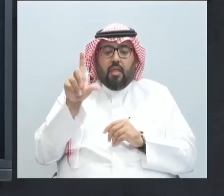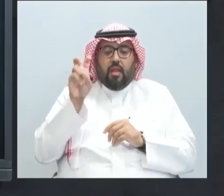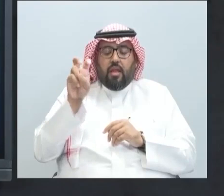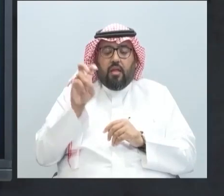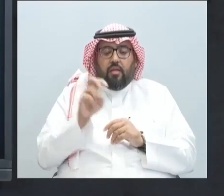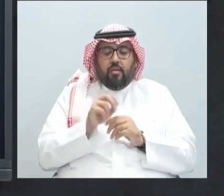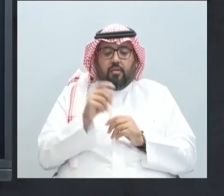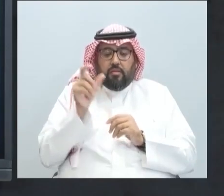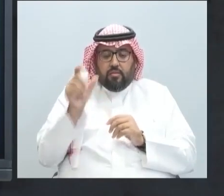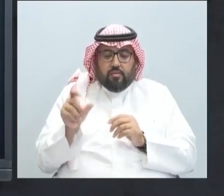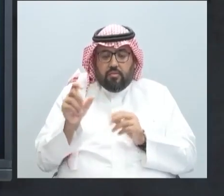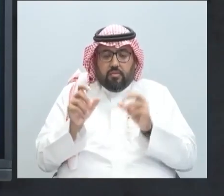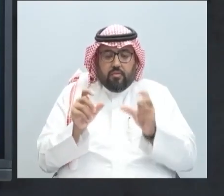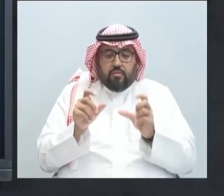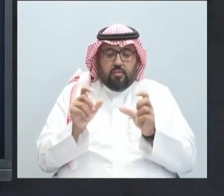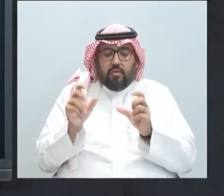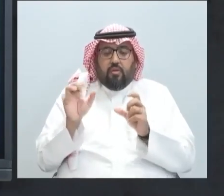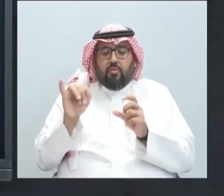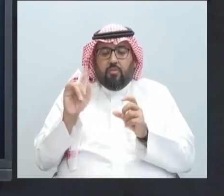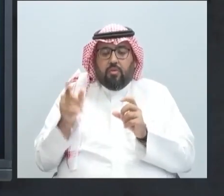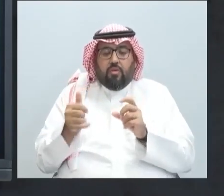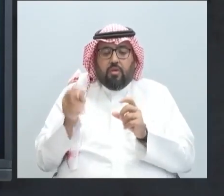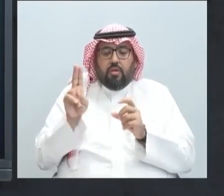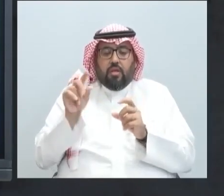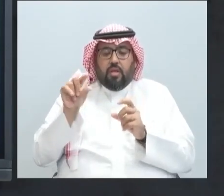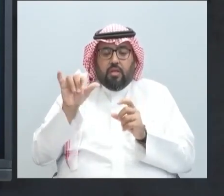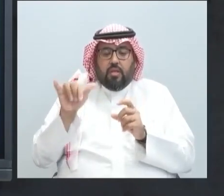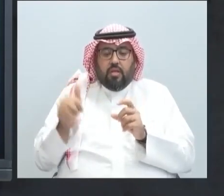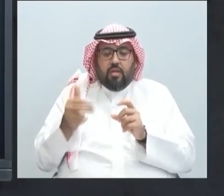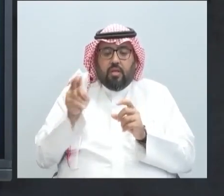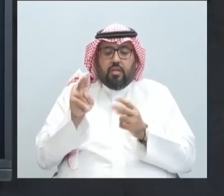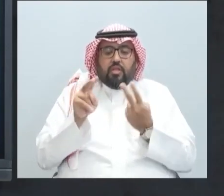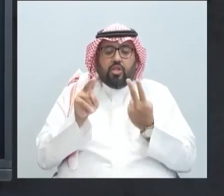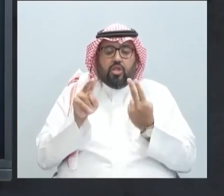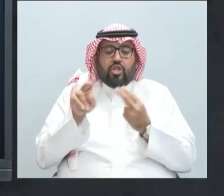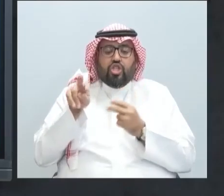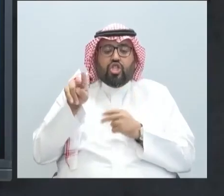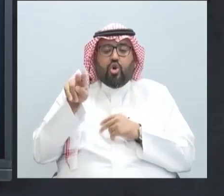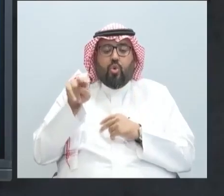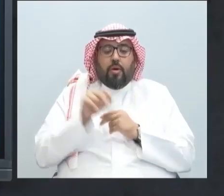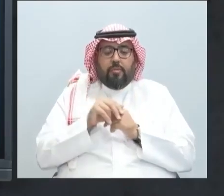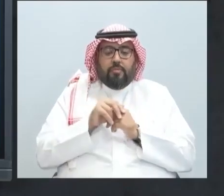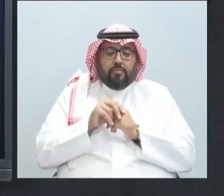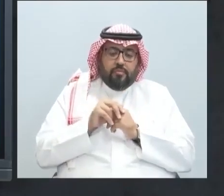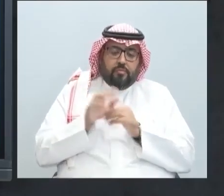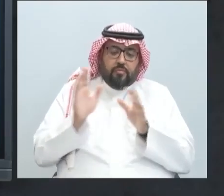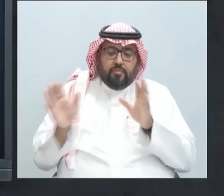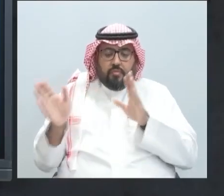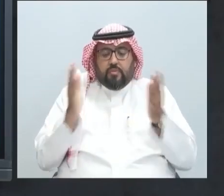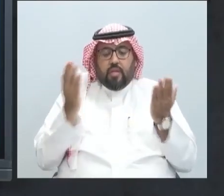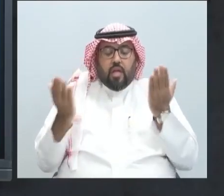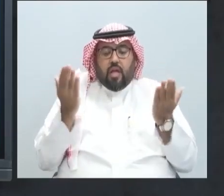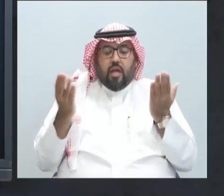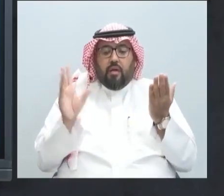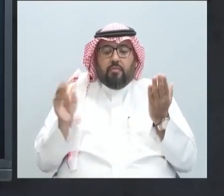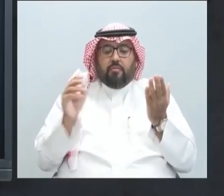كروموسوم واحد هنا كروماتيد وهنا كروماتيد نسميها كروماتيدات شقيقه هنا كروموسوم وهنا كروموسوم كروموسوم متضاعف و كروموسوم